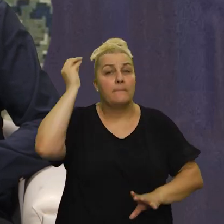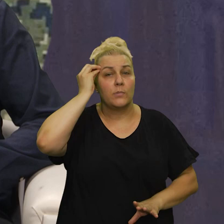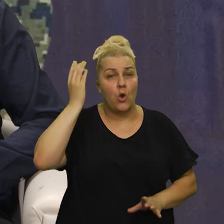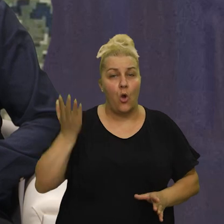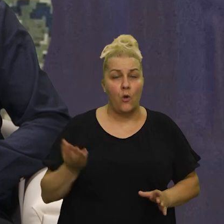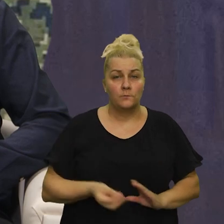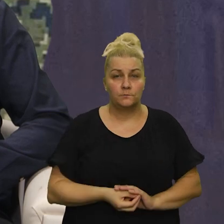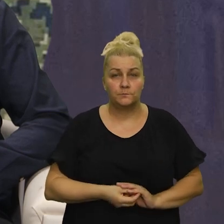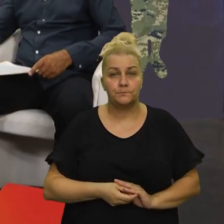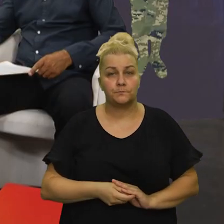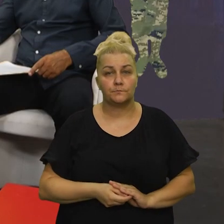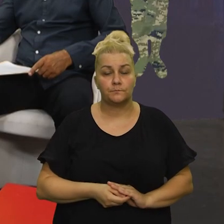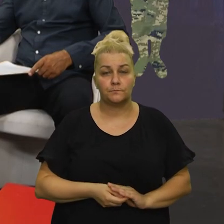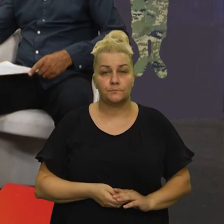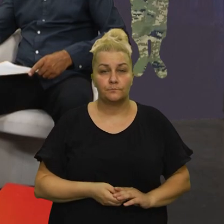sjećanje?